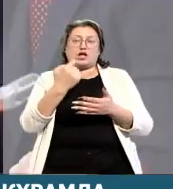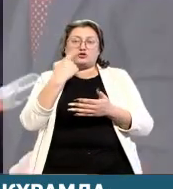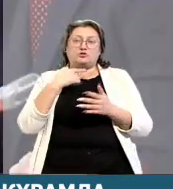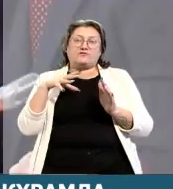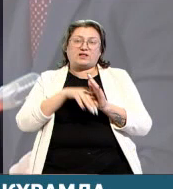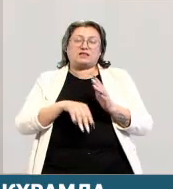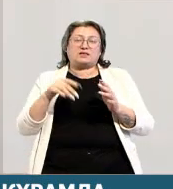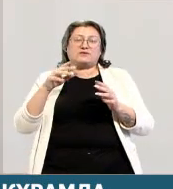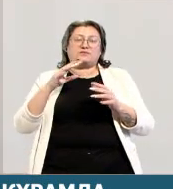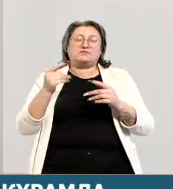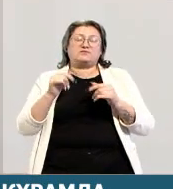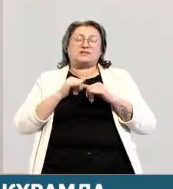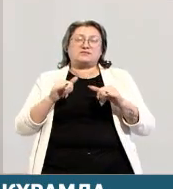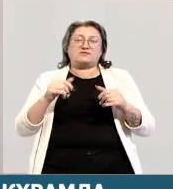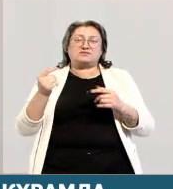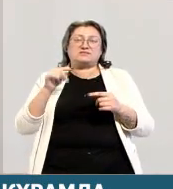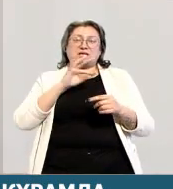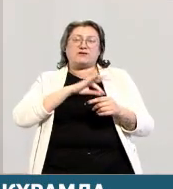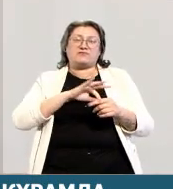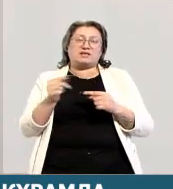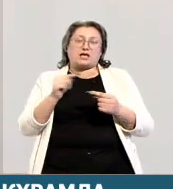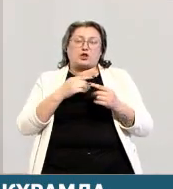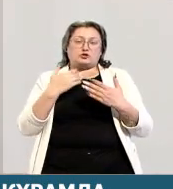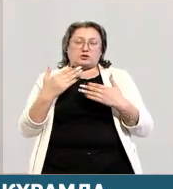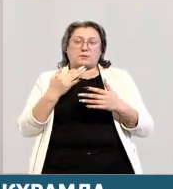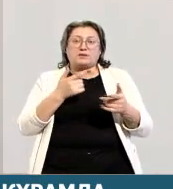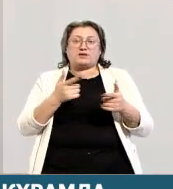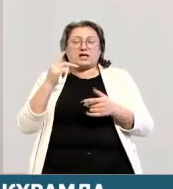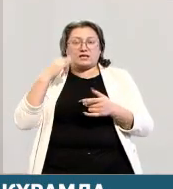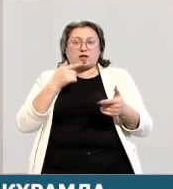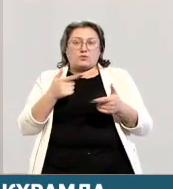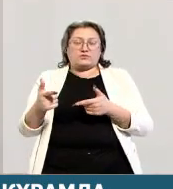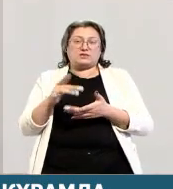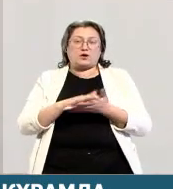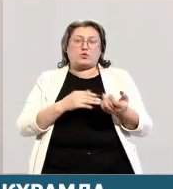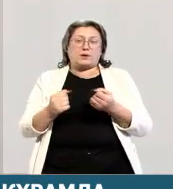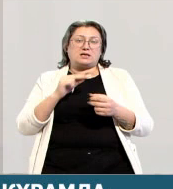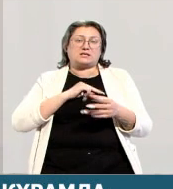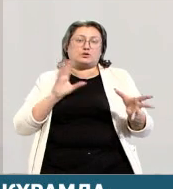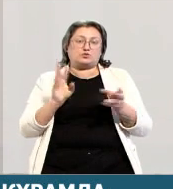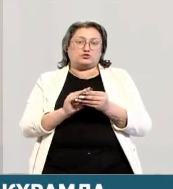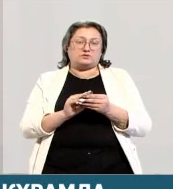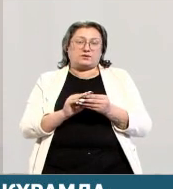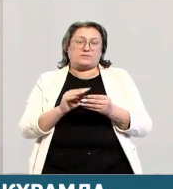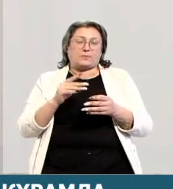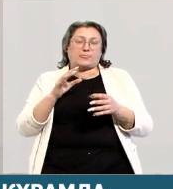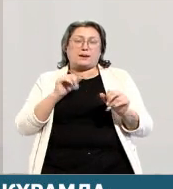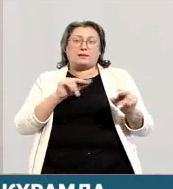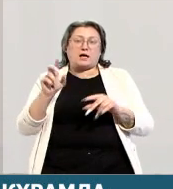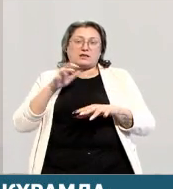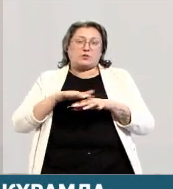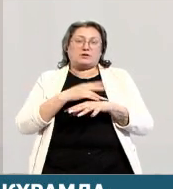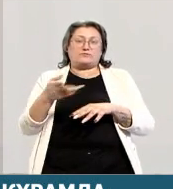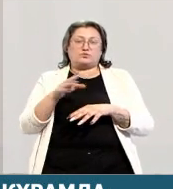екенін жеткізді. Келіссөз барысында тараптар жасыл энергетика, логистика, транзит, ауыл шаруашылығы, денсаулық сақтау, цифрландыру және білім